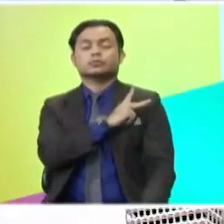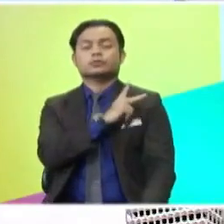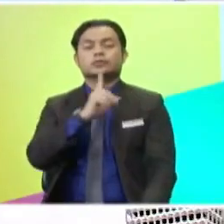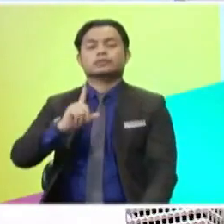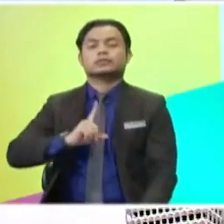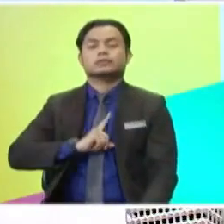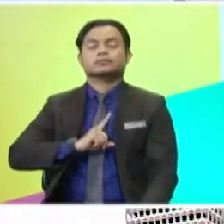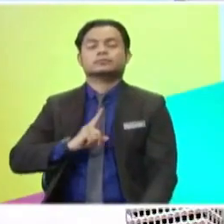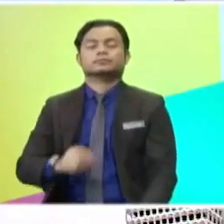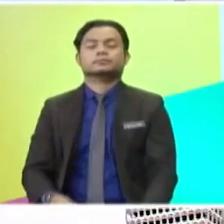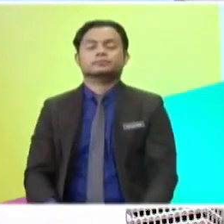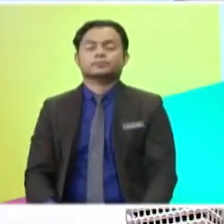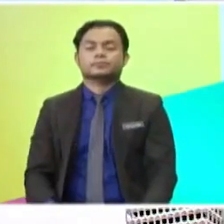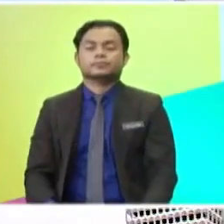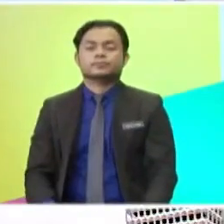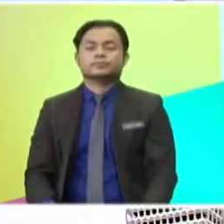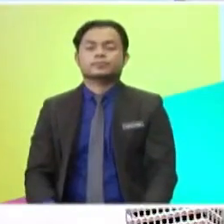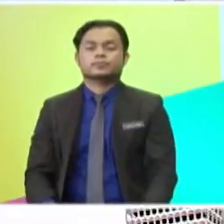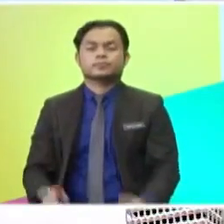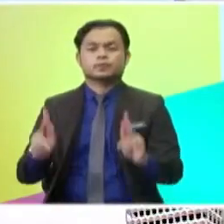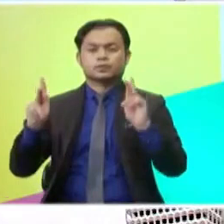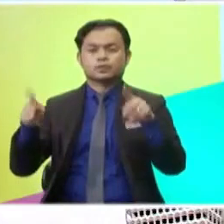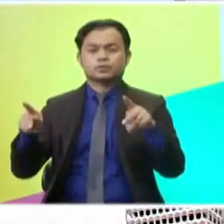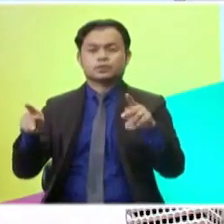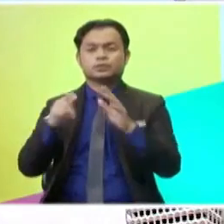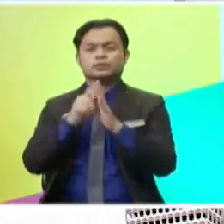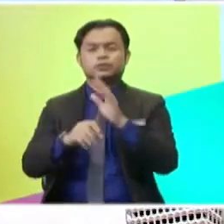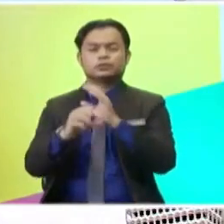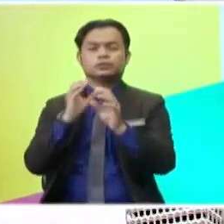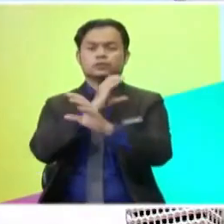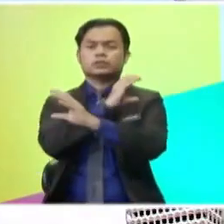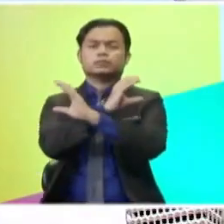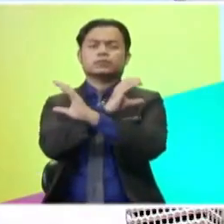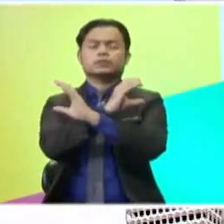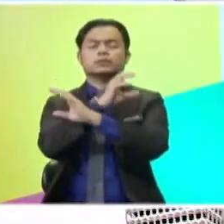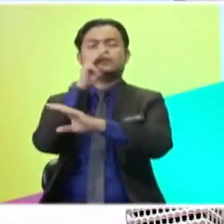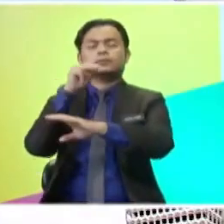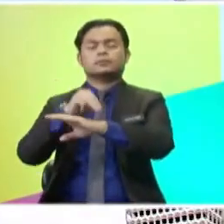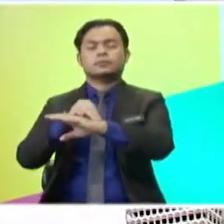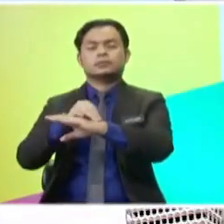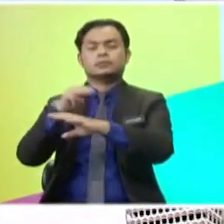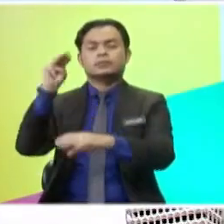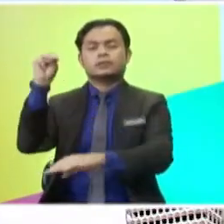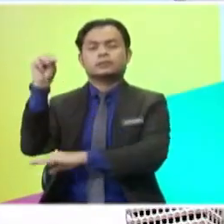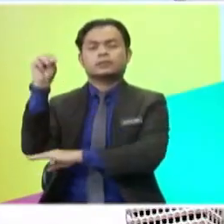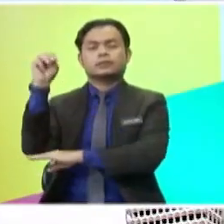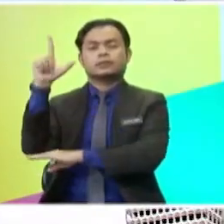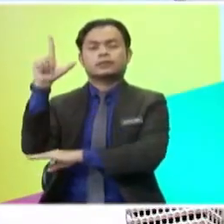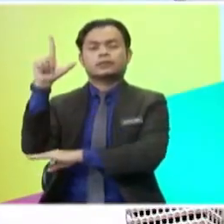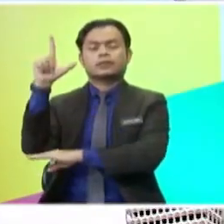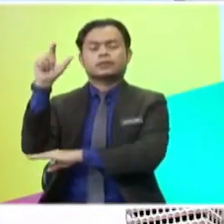Baik, kekuasaan Raja Melayu tercabar dengan begitu hebat sekali semasa Melayan Union. Okay, di mana kuasa Raja Melayu